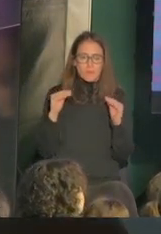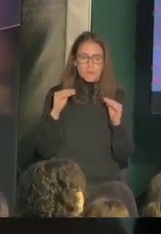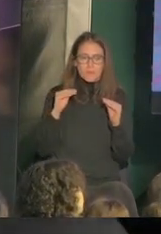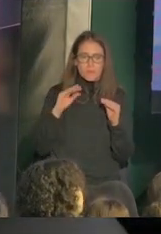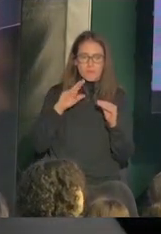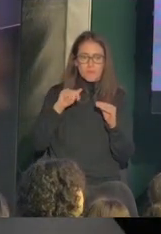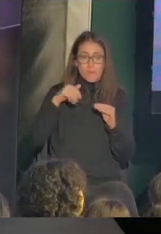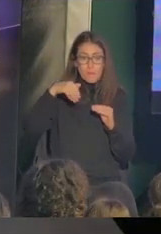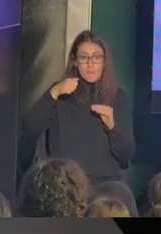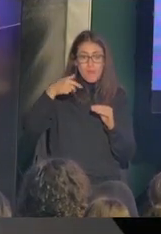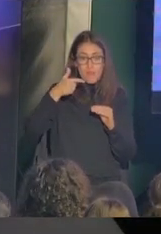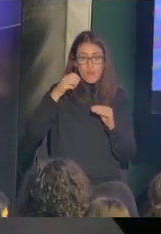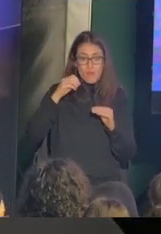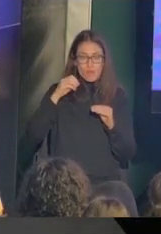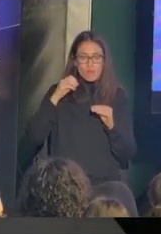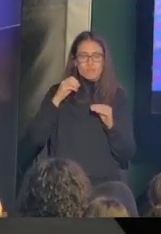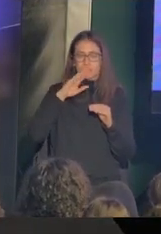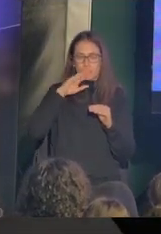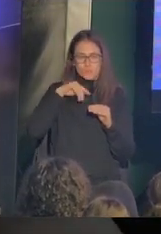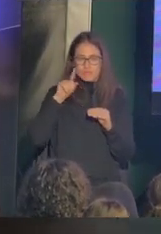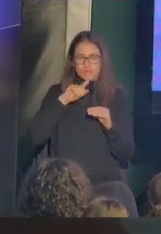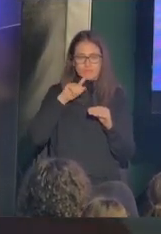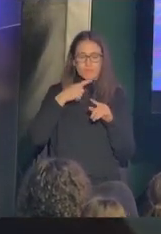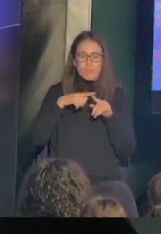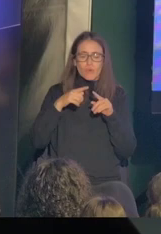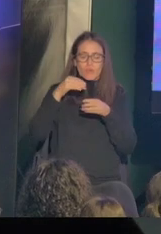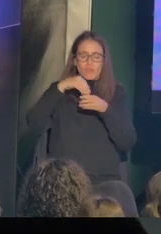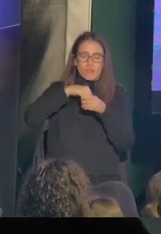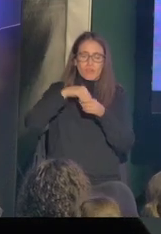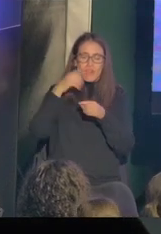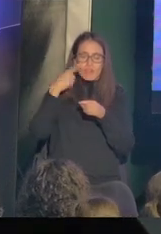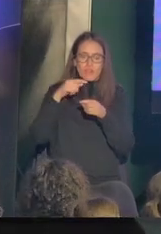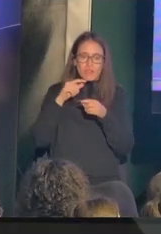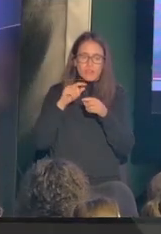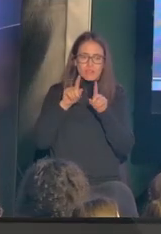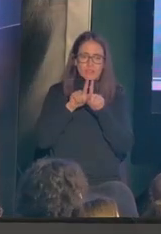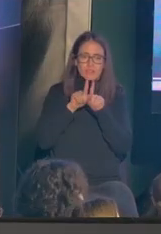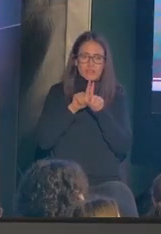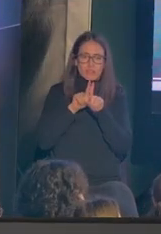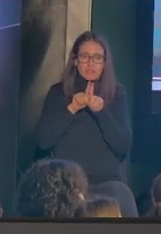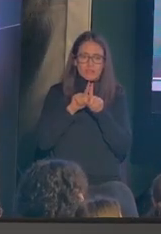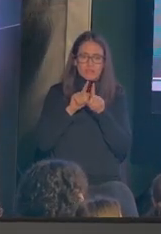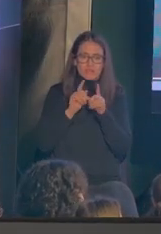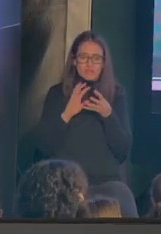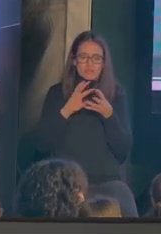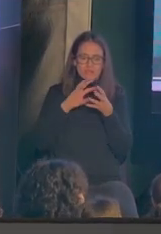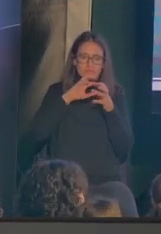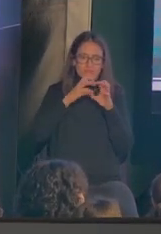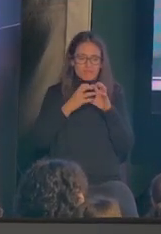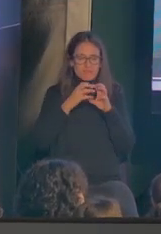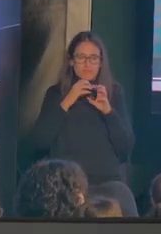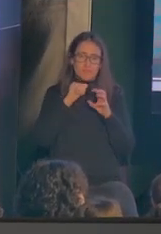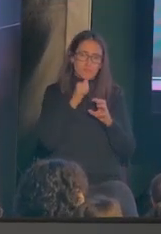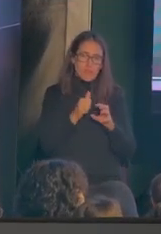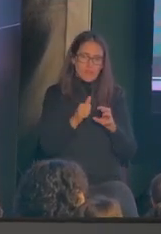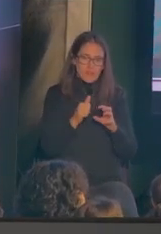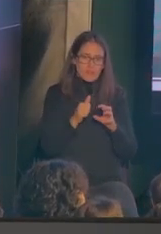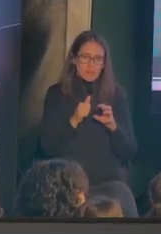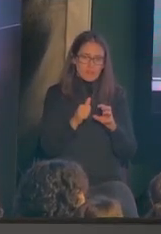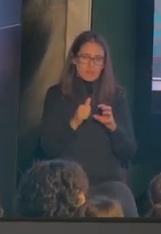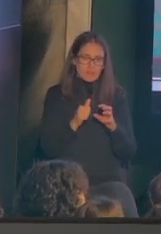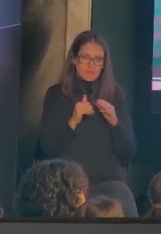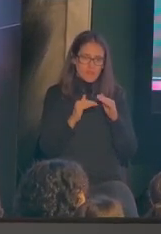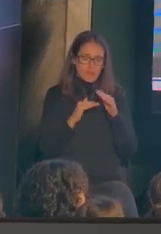unes enzimes que el que fan és que no et munta molt bé. Vale? Sí que muntaria, però